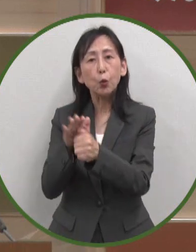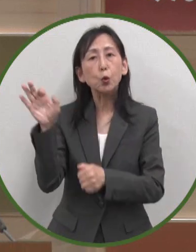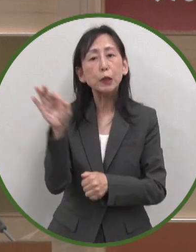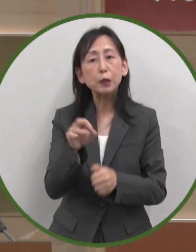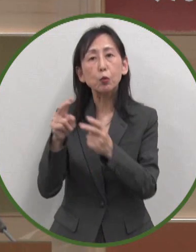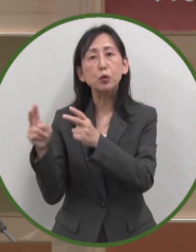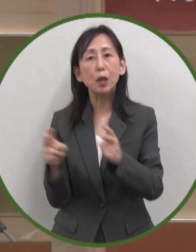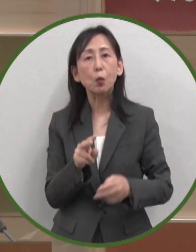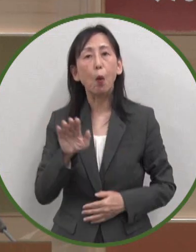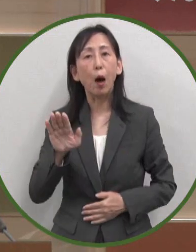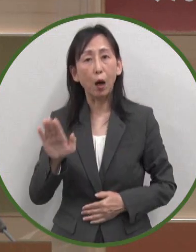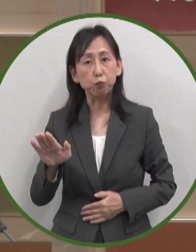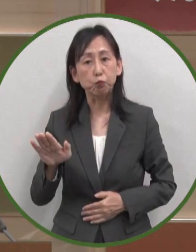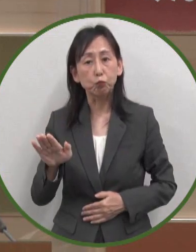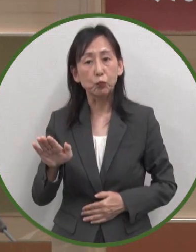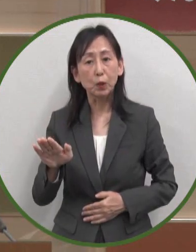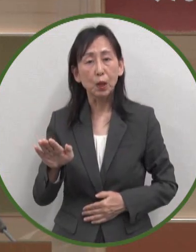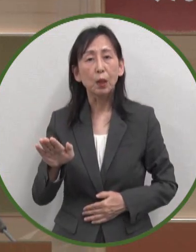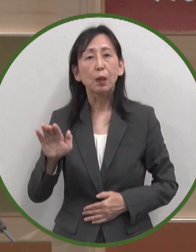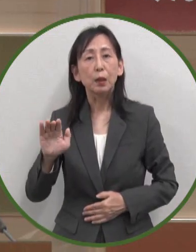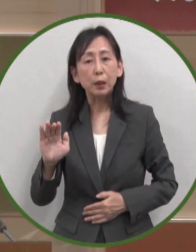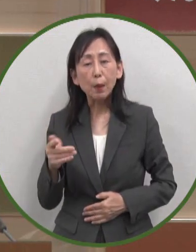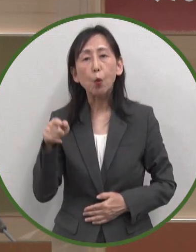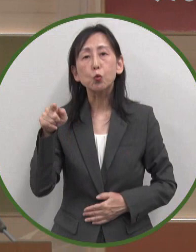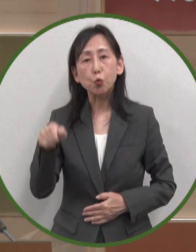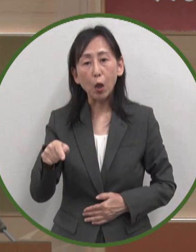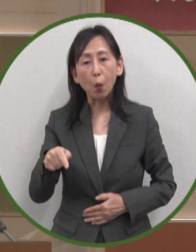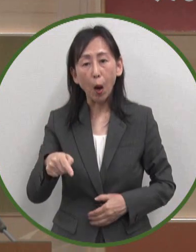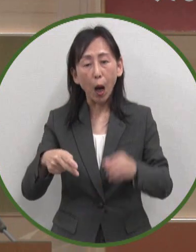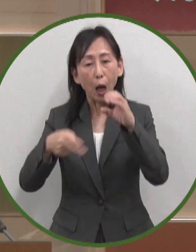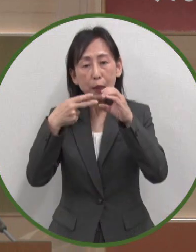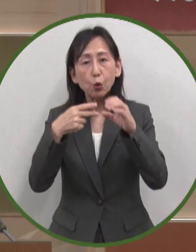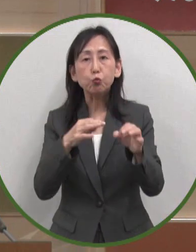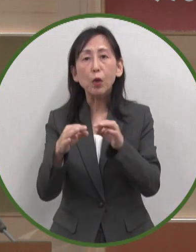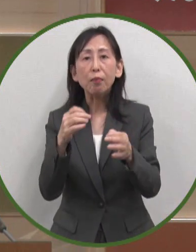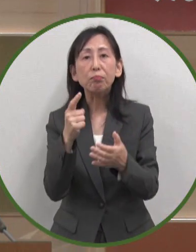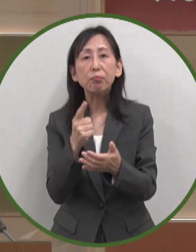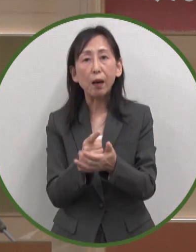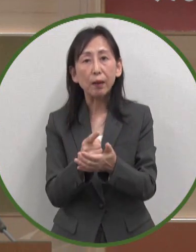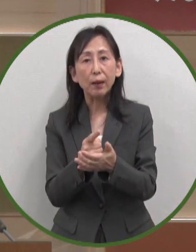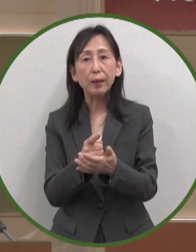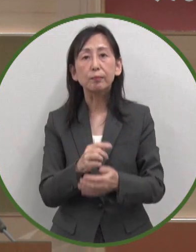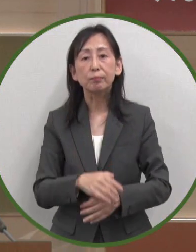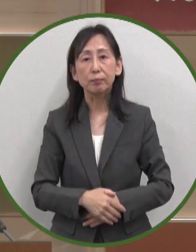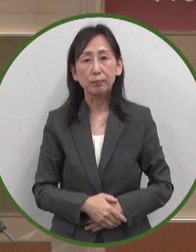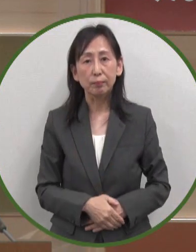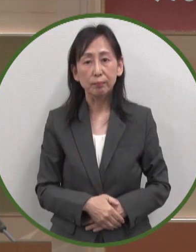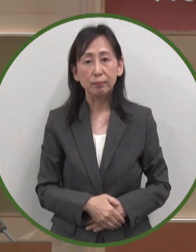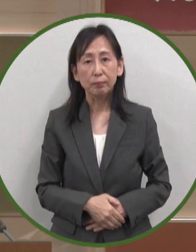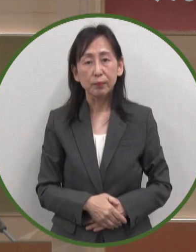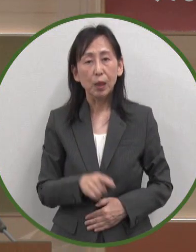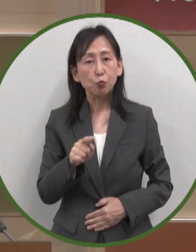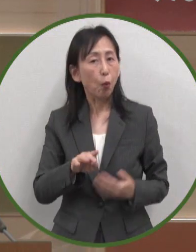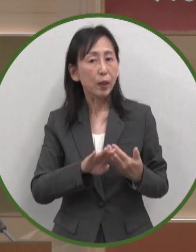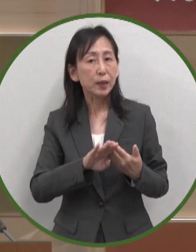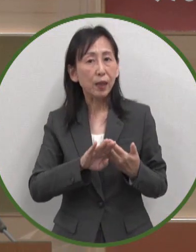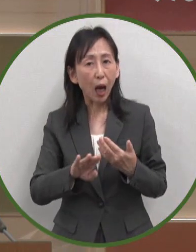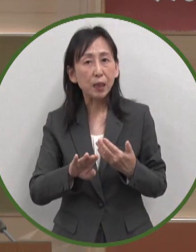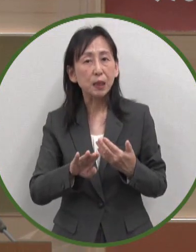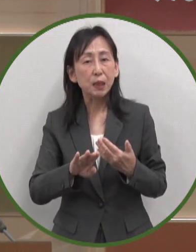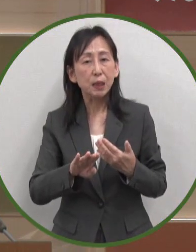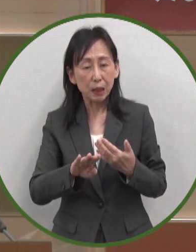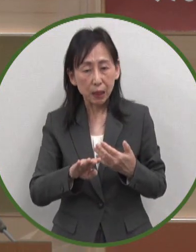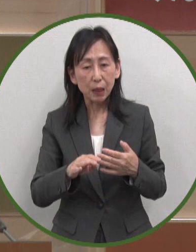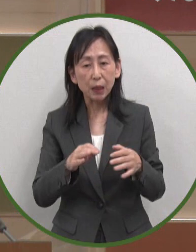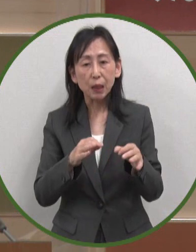が、これはカテゴリーとして飲食店に対するものしかないですね。でそれ以外に何か休